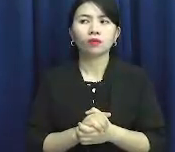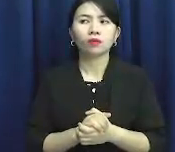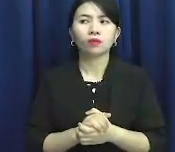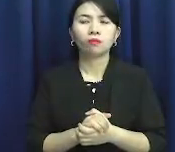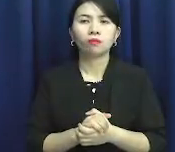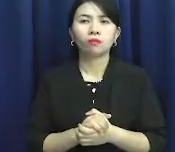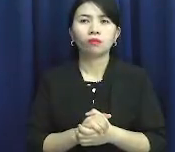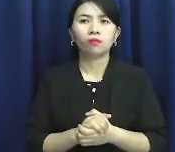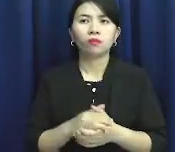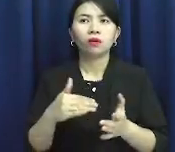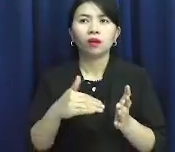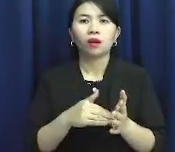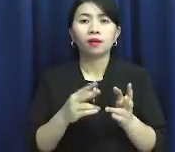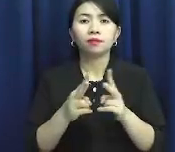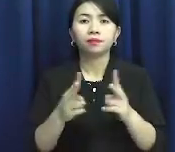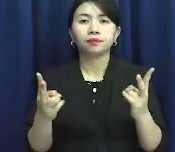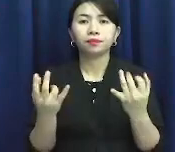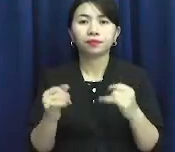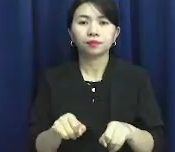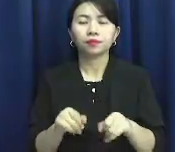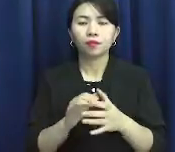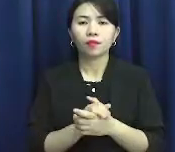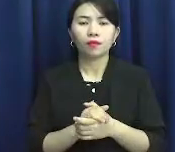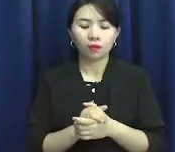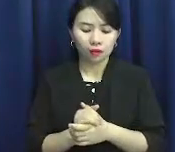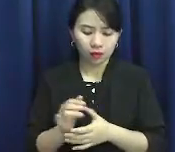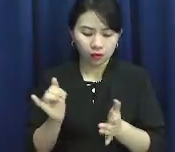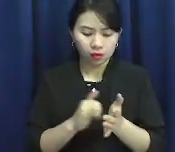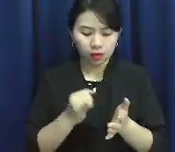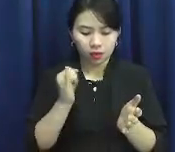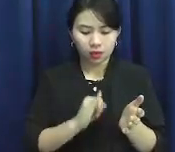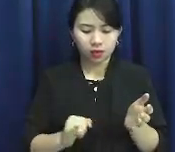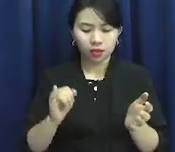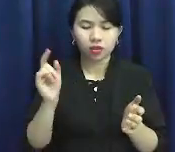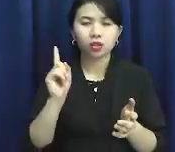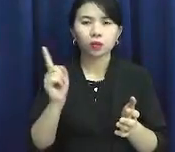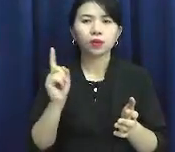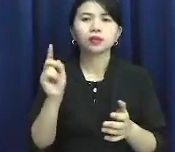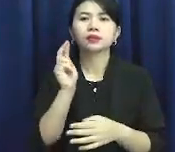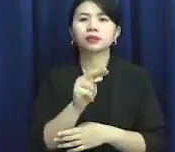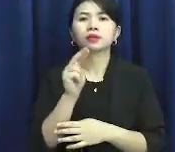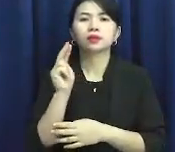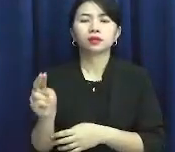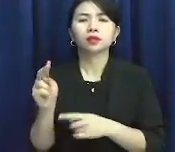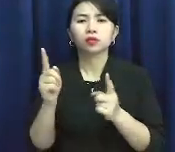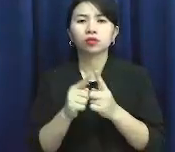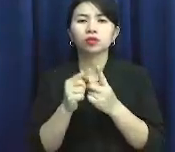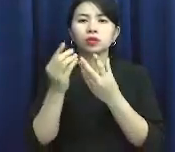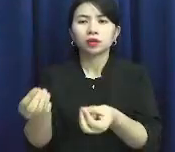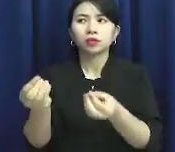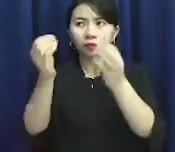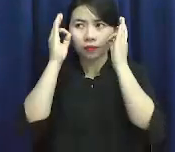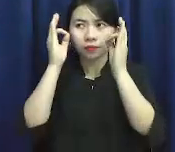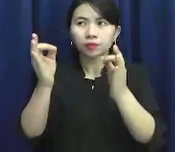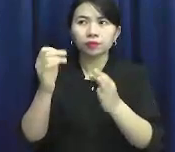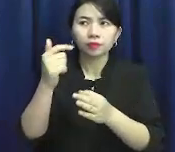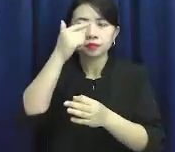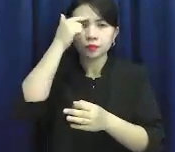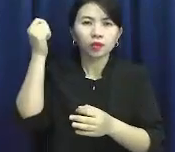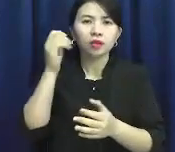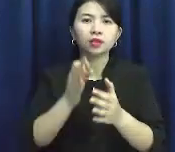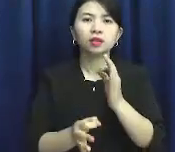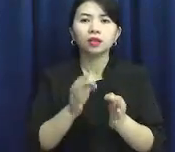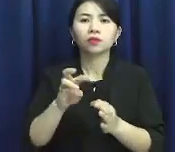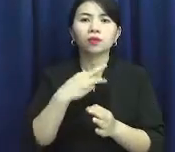Napaka-importante niyan. Lagi ko po sinasabi sa inyo, mga kapatid, yan ay dapat na pagtuunan natin ang pansin. Kasi pag hindi po natin ito pagtutuunan ang